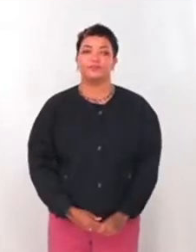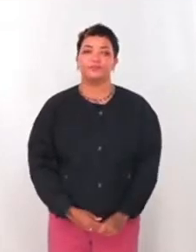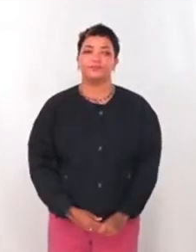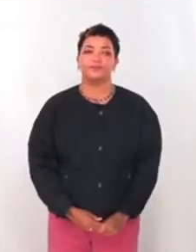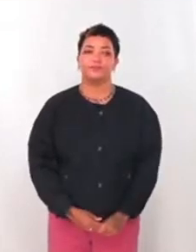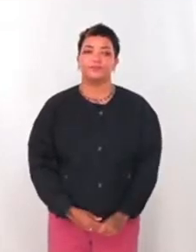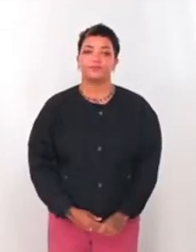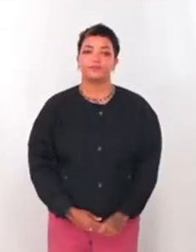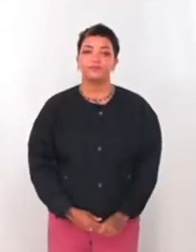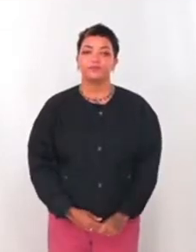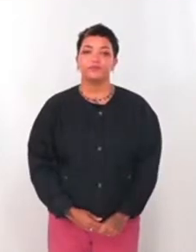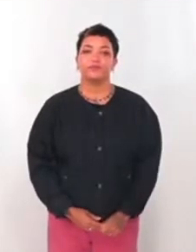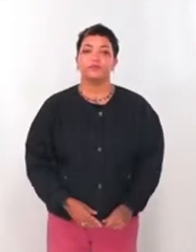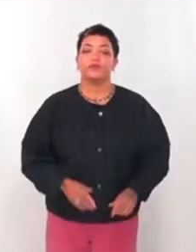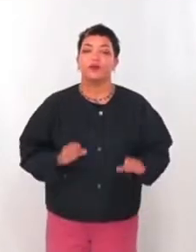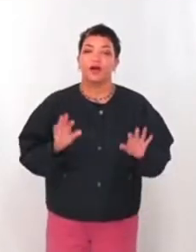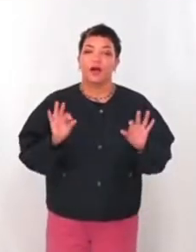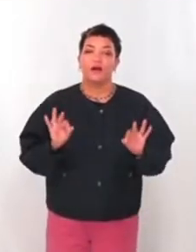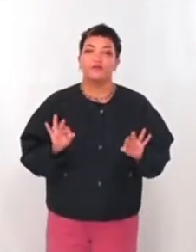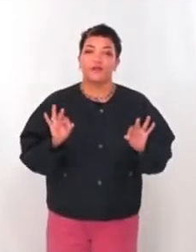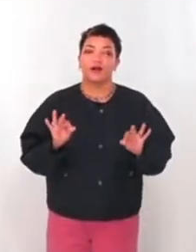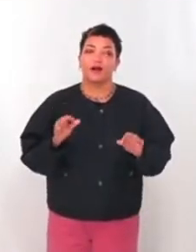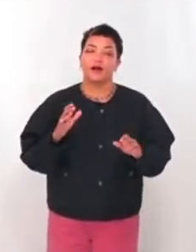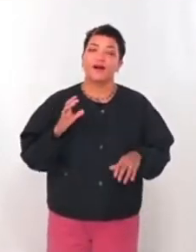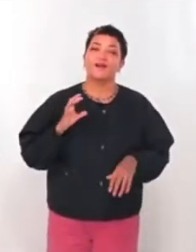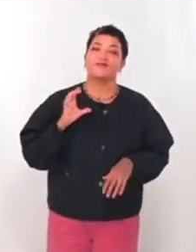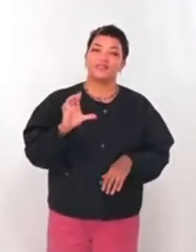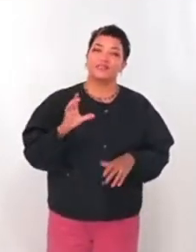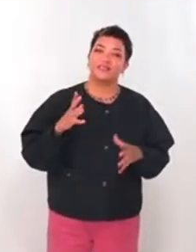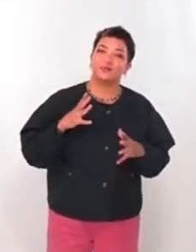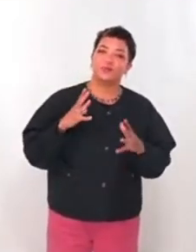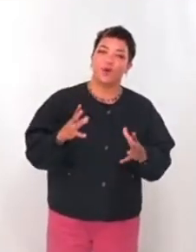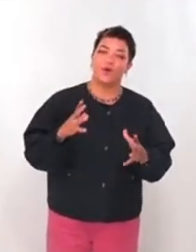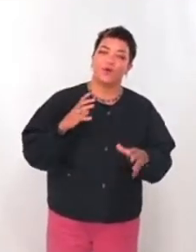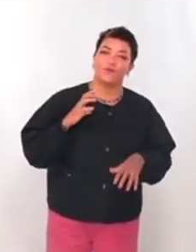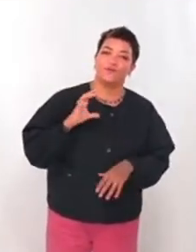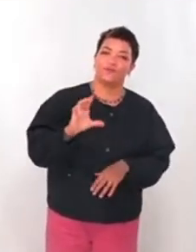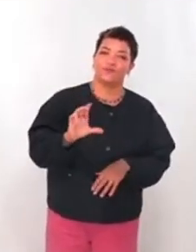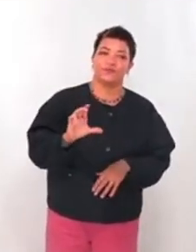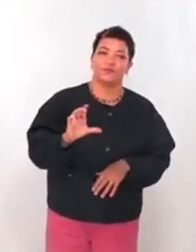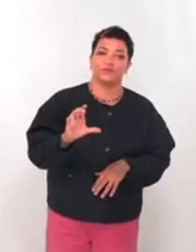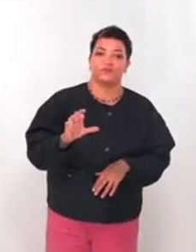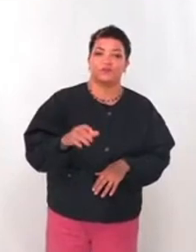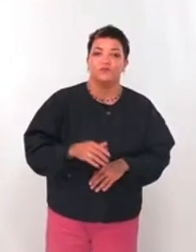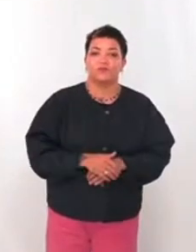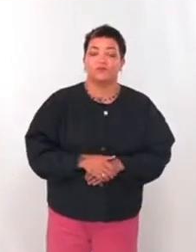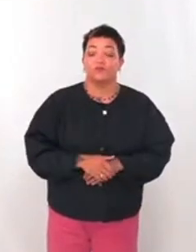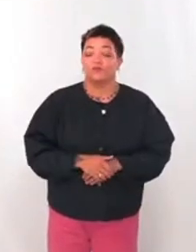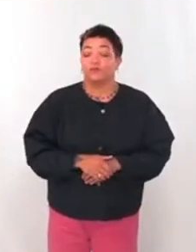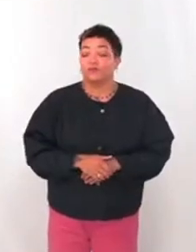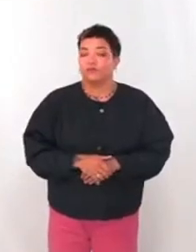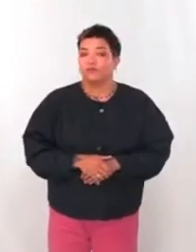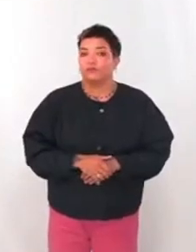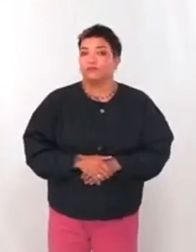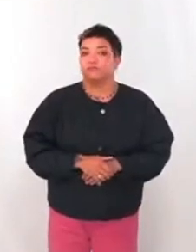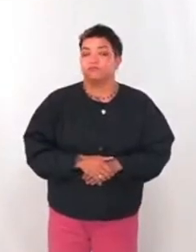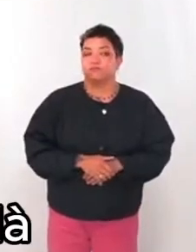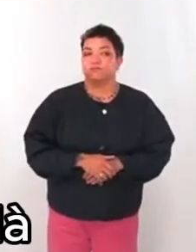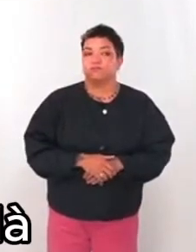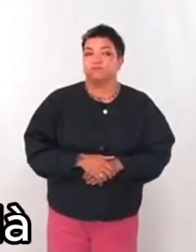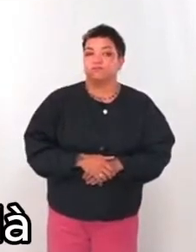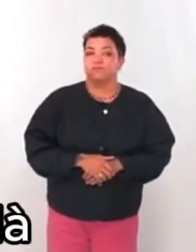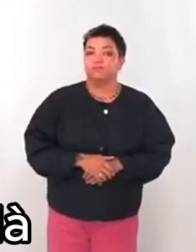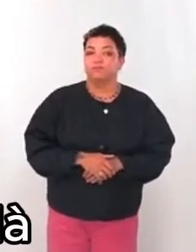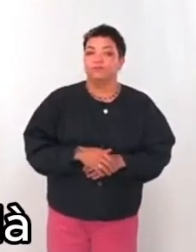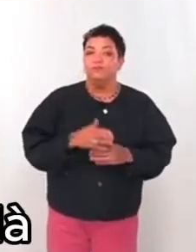concerne l'investissement, alors là encore, tout ce qui est excessif, je crois, est vraiment plus qu'insignifiant.